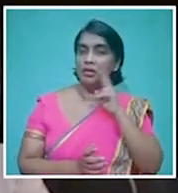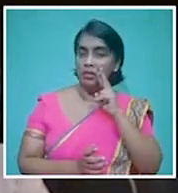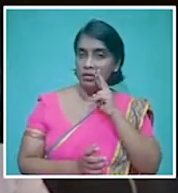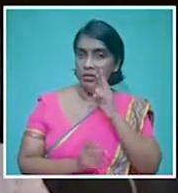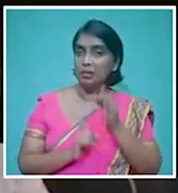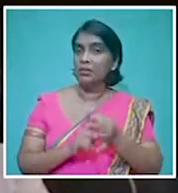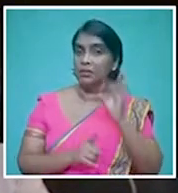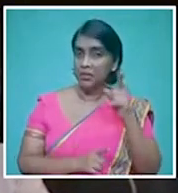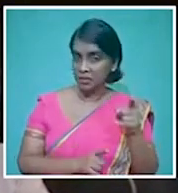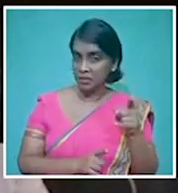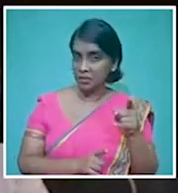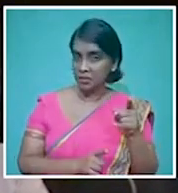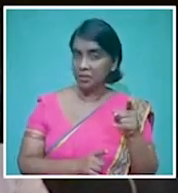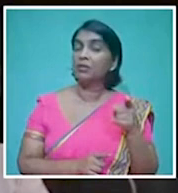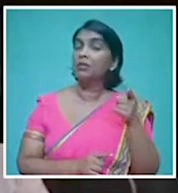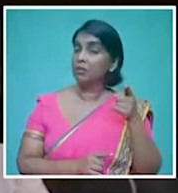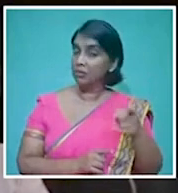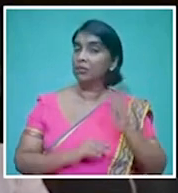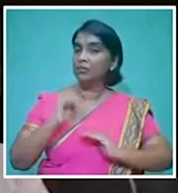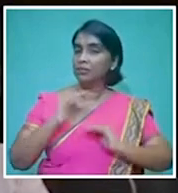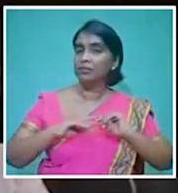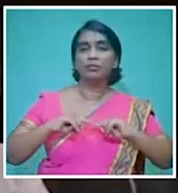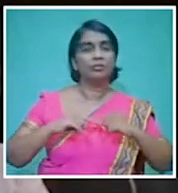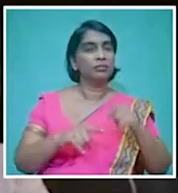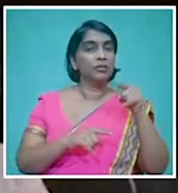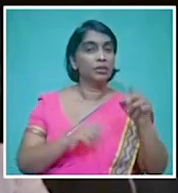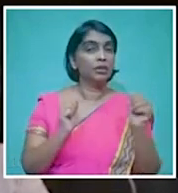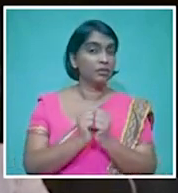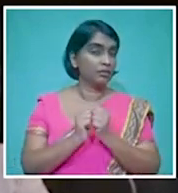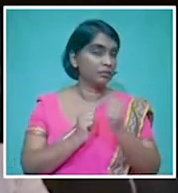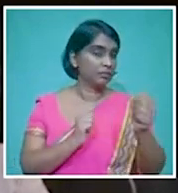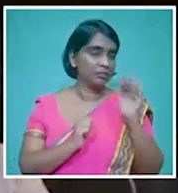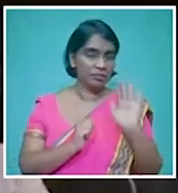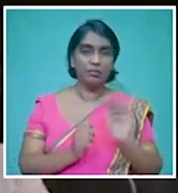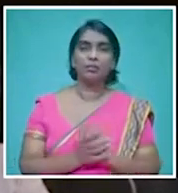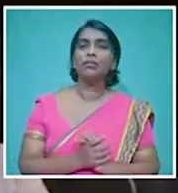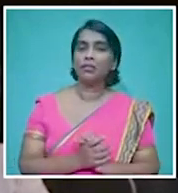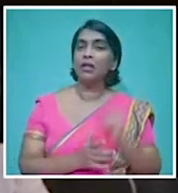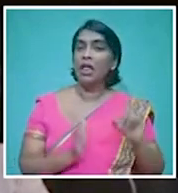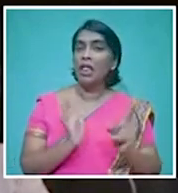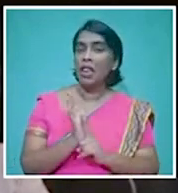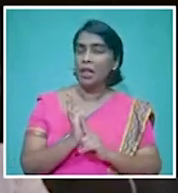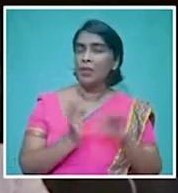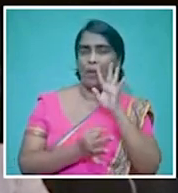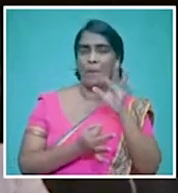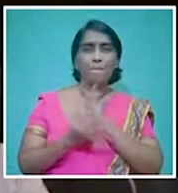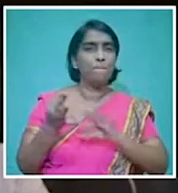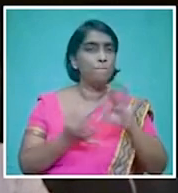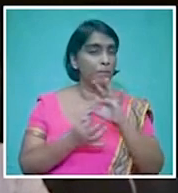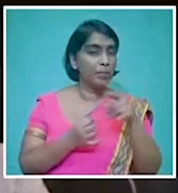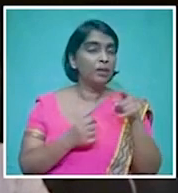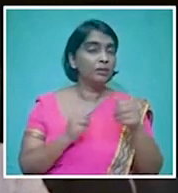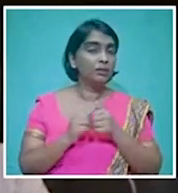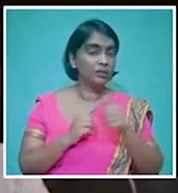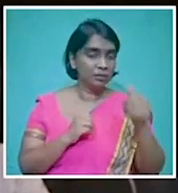වික්‍රමසිංහ ජනාධිපතිවරයාගේ ක්‍රියාකලාපයත් ඔහු හැසිරෙන විදිය තුලිනුත් මේ ලිබරල් ප්‍රජාතන්ත්‍රවාදී